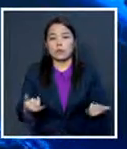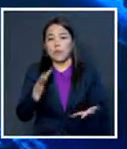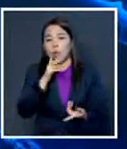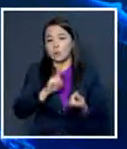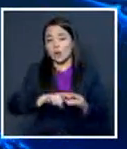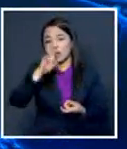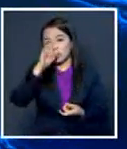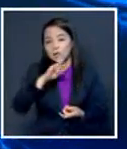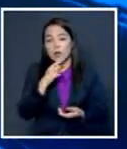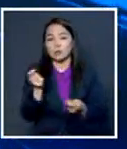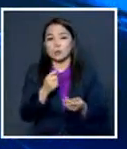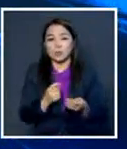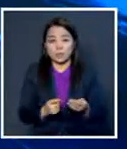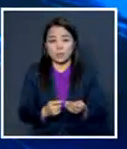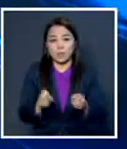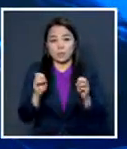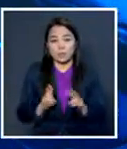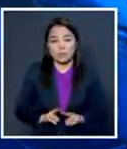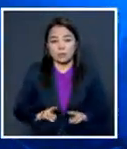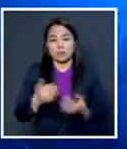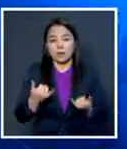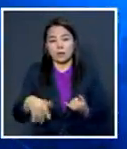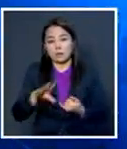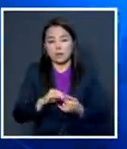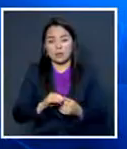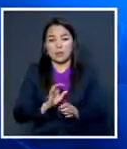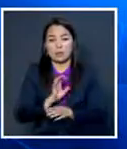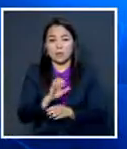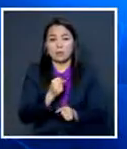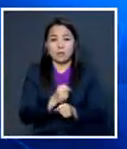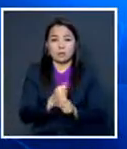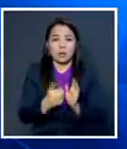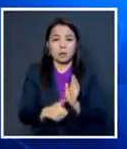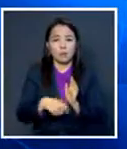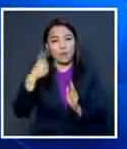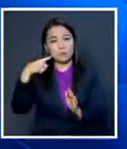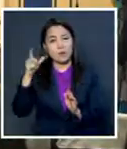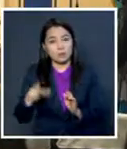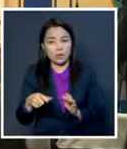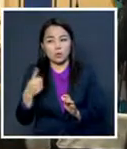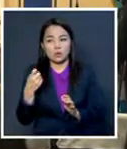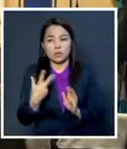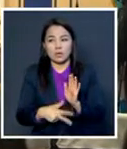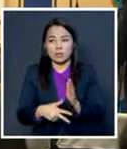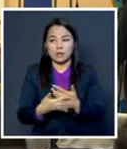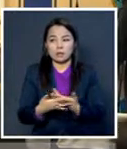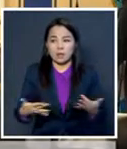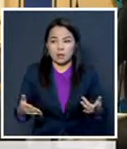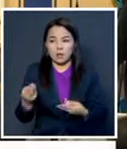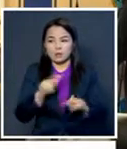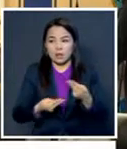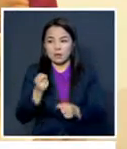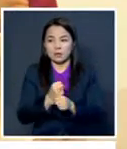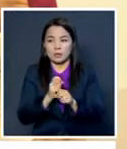Замановый Казахстан суретшілері антологиясы жарыққа шықты. Жинаққа 60 автордың 180 кескіндемесі енгізілген. Қылғалам шеберлерінің